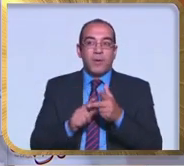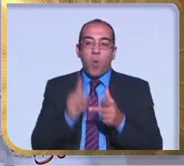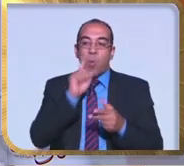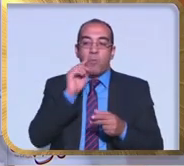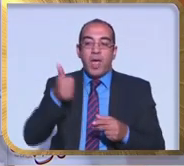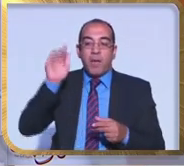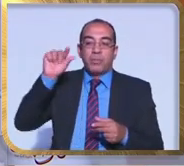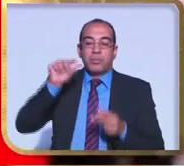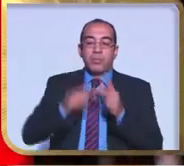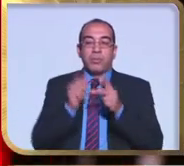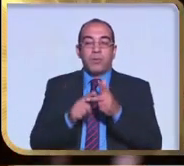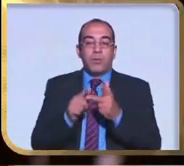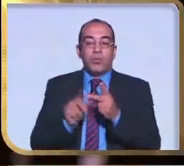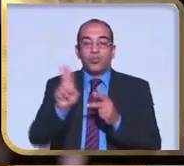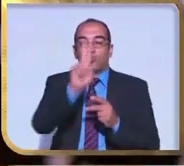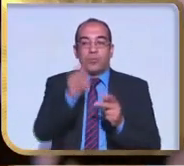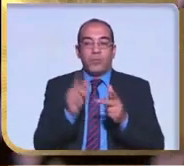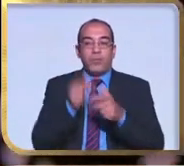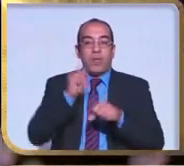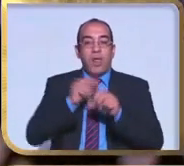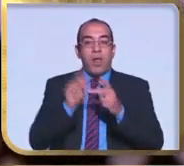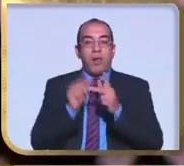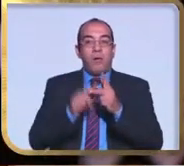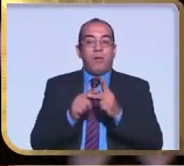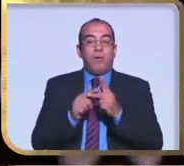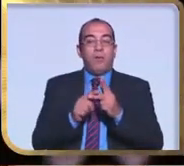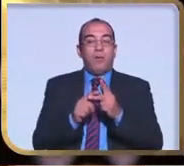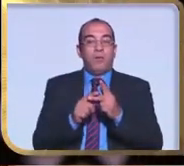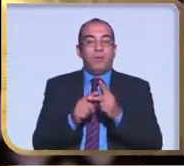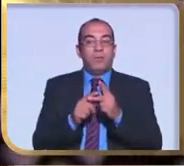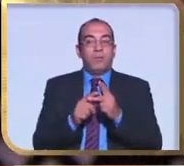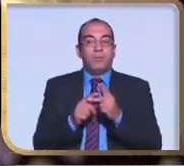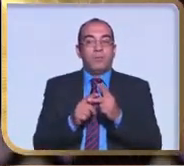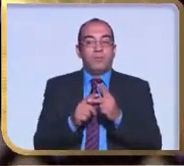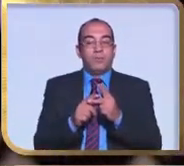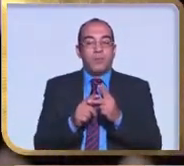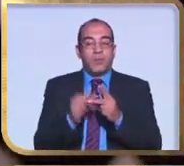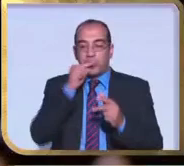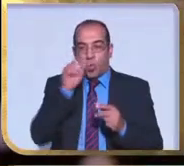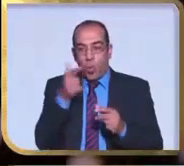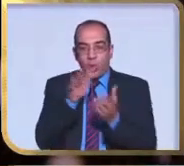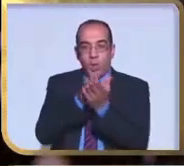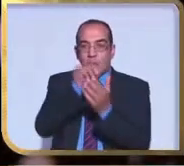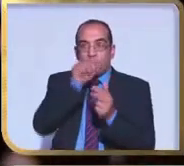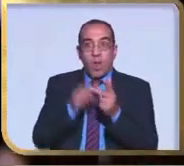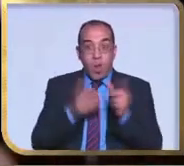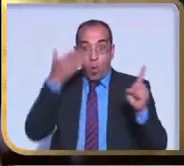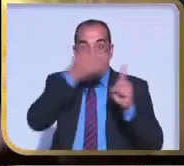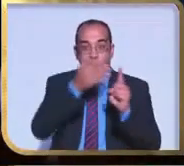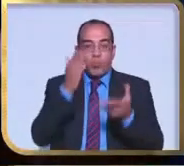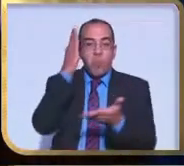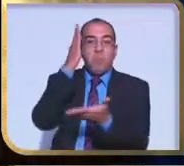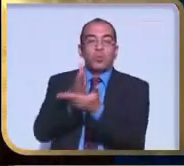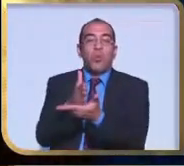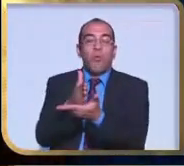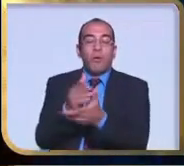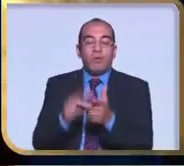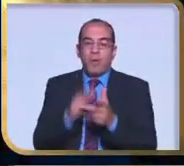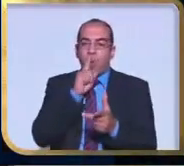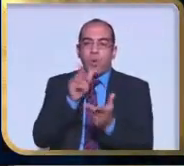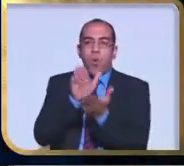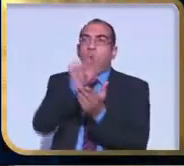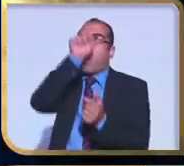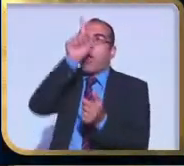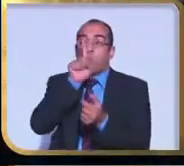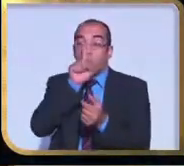أحمد اللي كانت بتسأل على إنها يعني مع أختها حلفت إنها مش هتروح معاها المشوار، وبعد